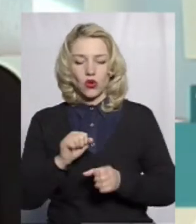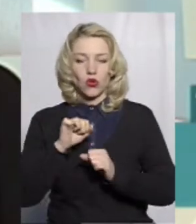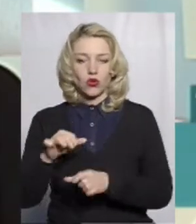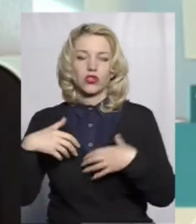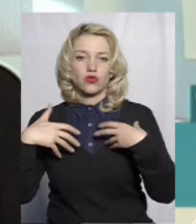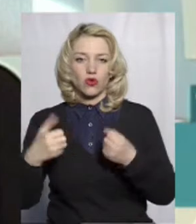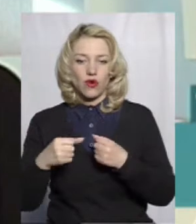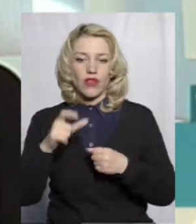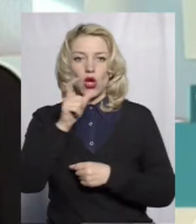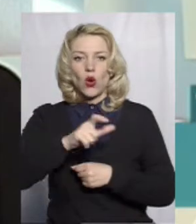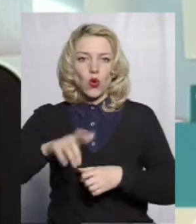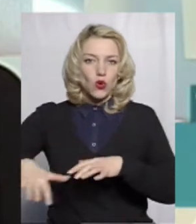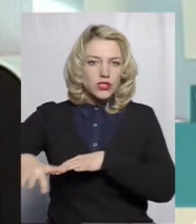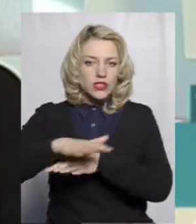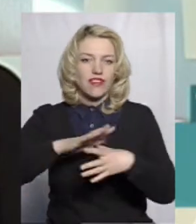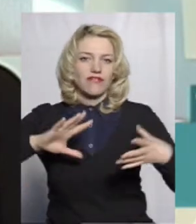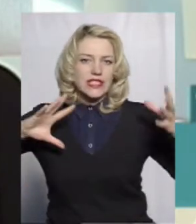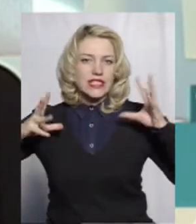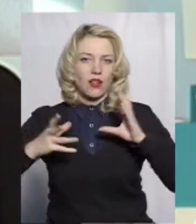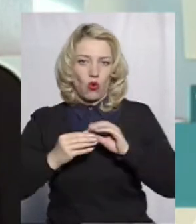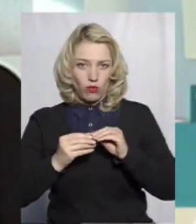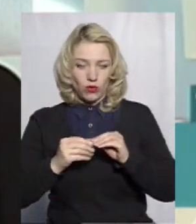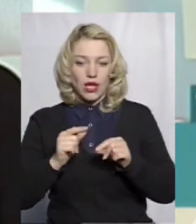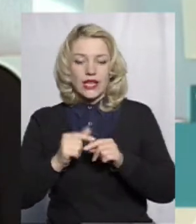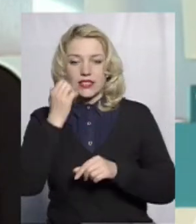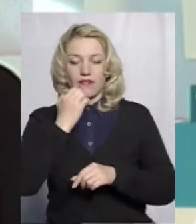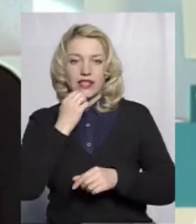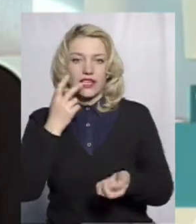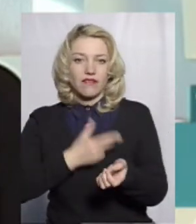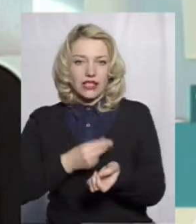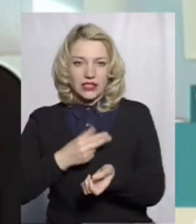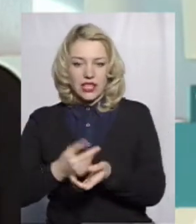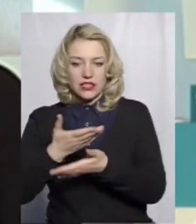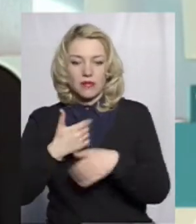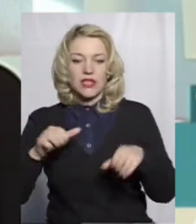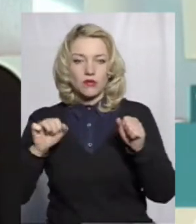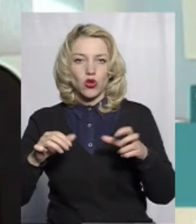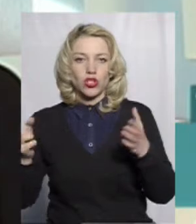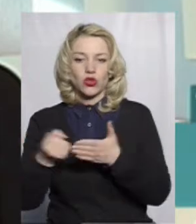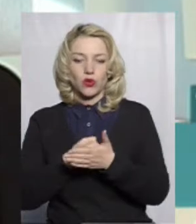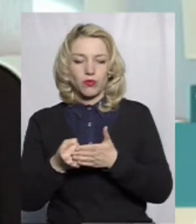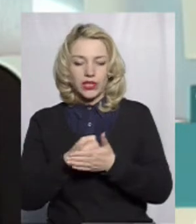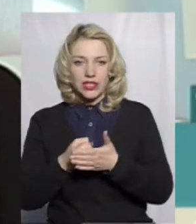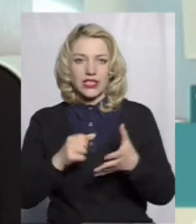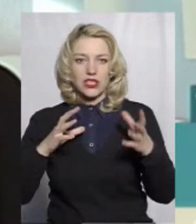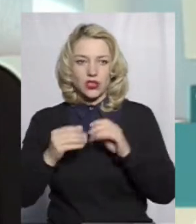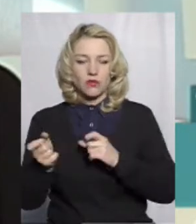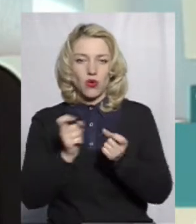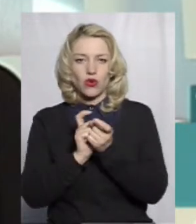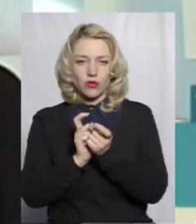цілому. Оскільки саме завдяки вакцинації ми змогли добитися результатів в боротьбі з дуже